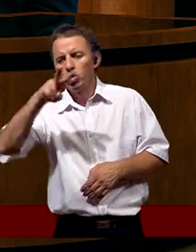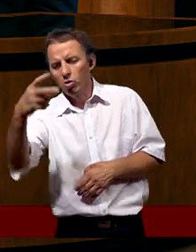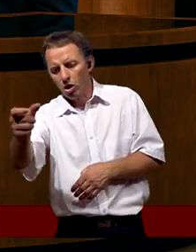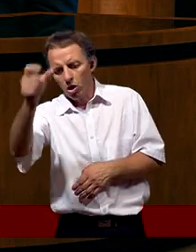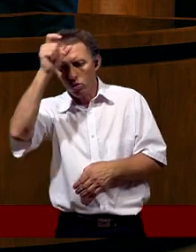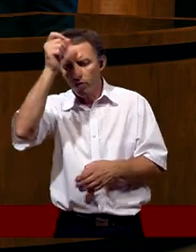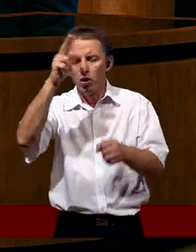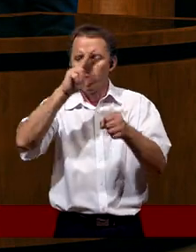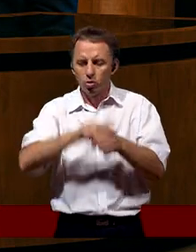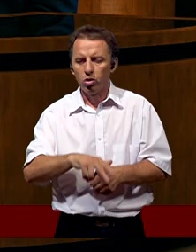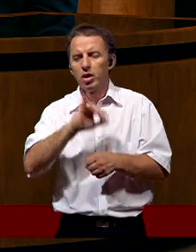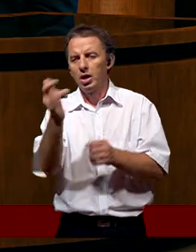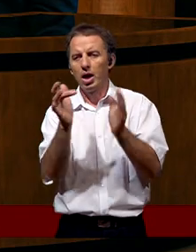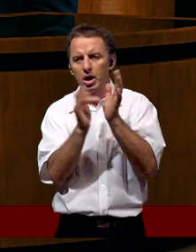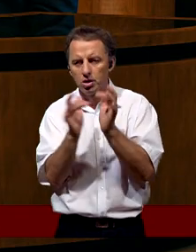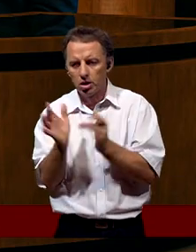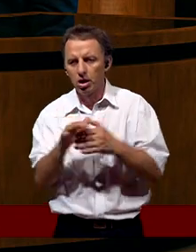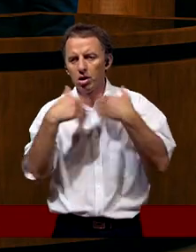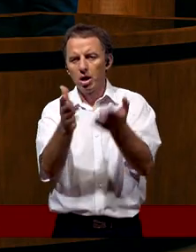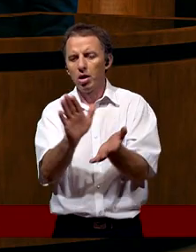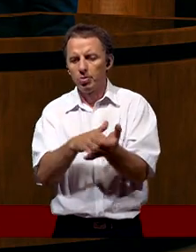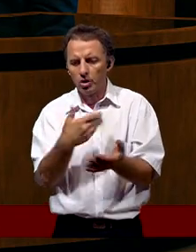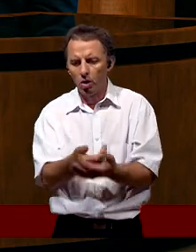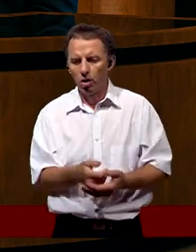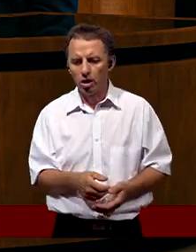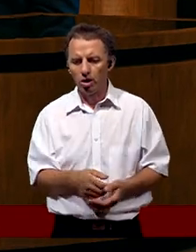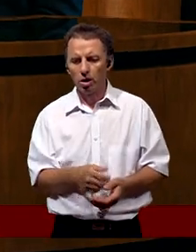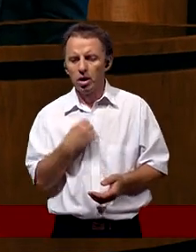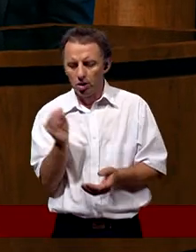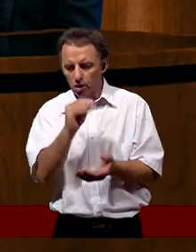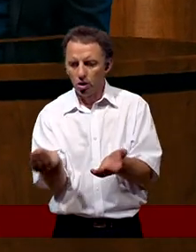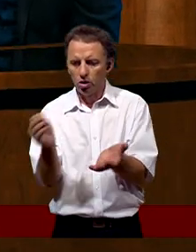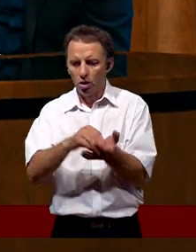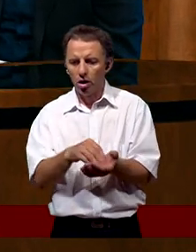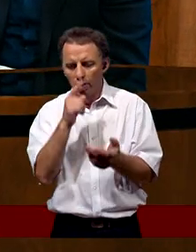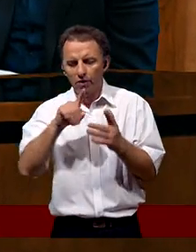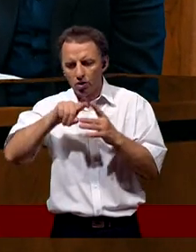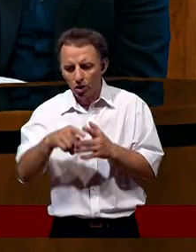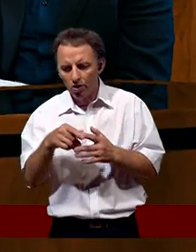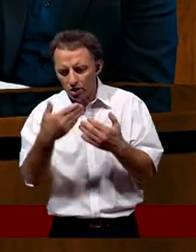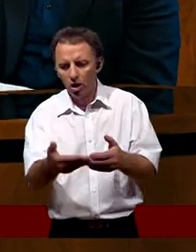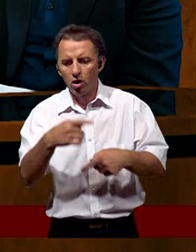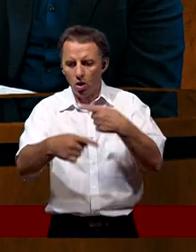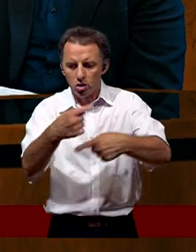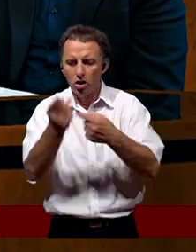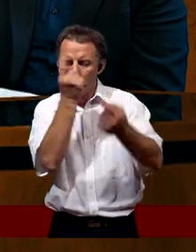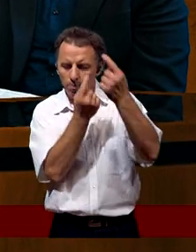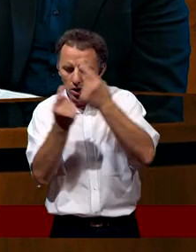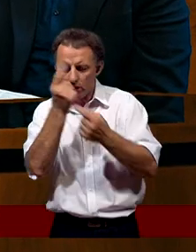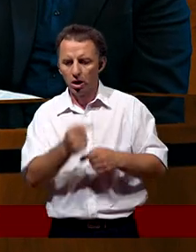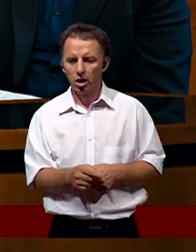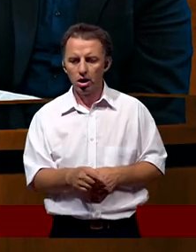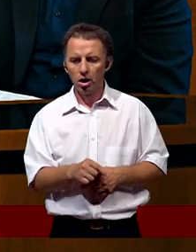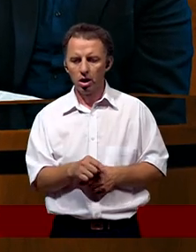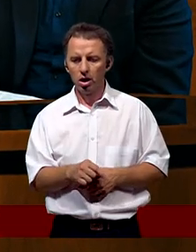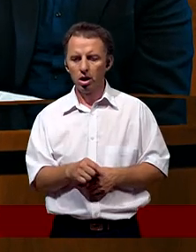człowieka, który właśnie Jezus daje mu wartość. Ja tylko dodam jeszcze, przepraszam, że się wtrącę, kontynuację tej myśli, bo w